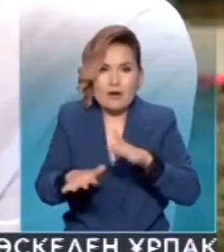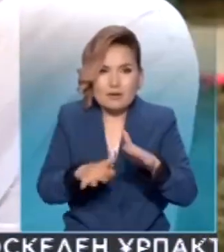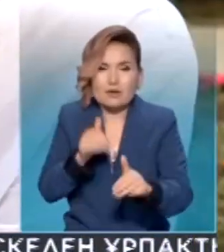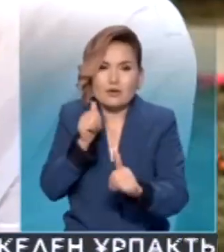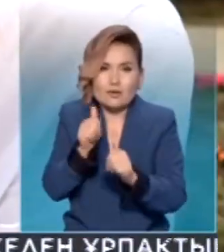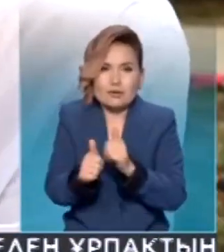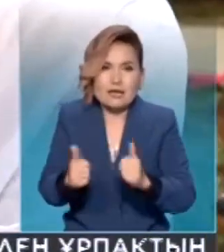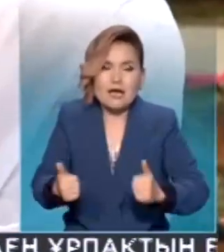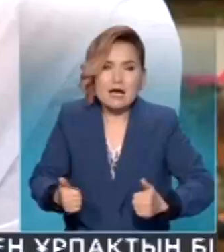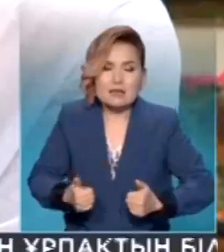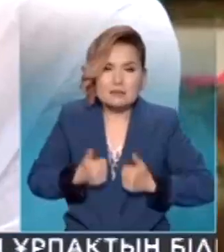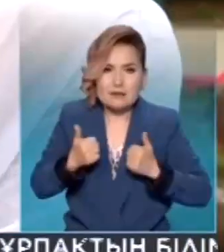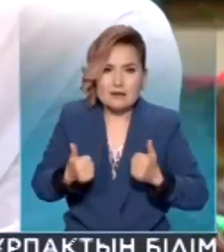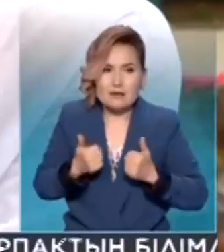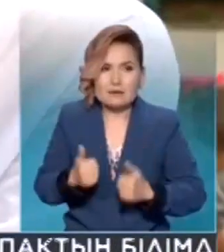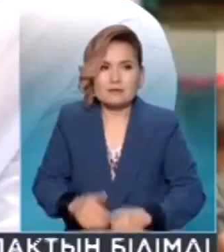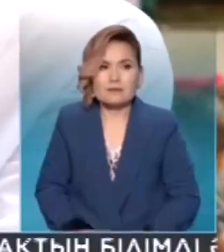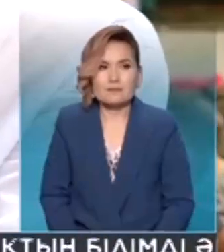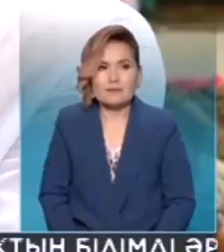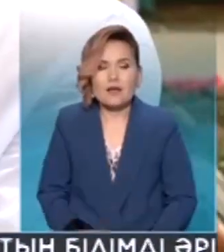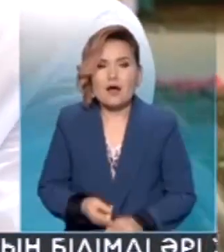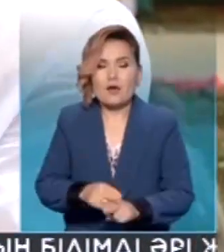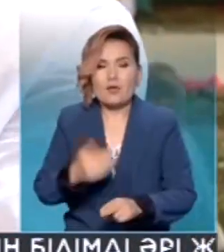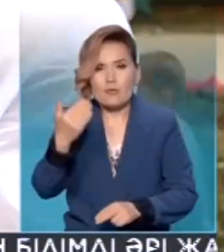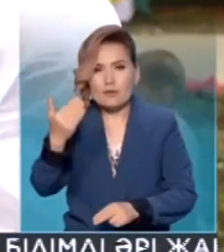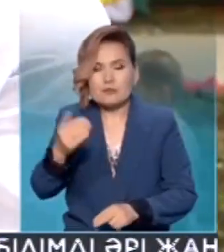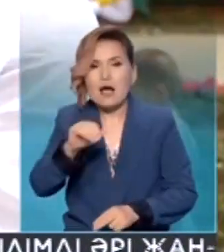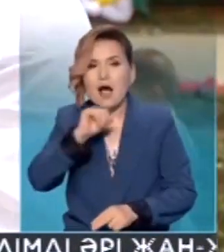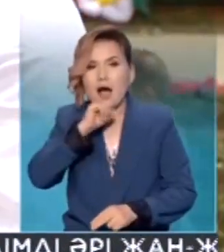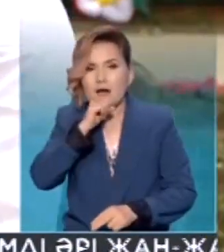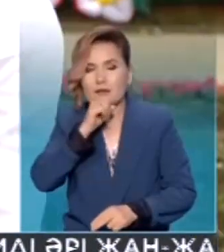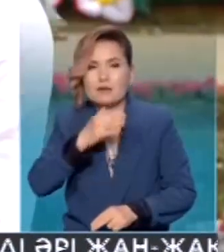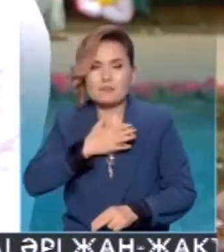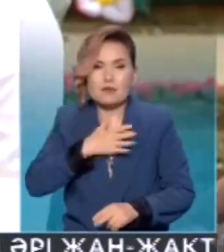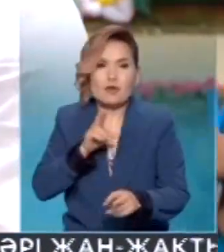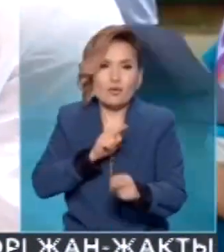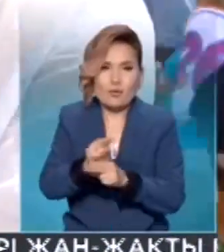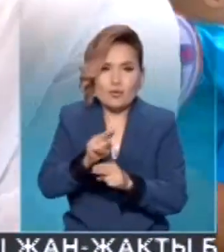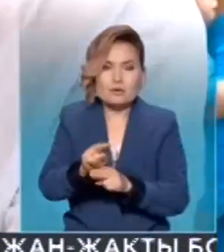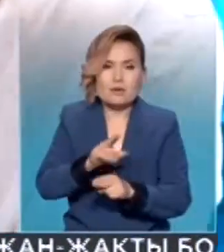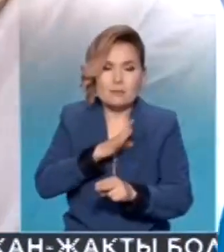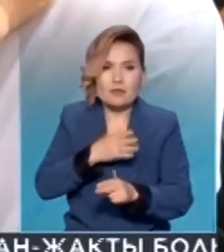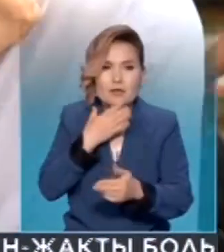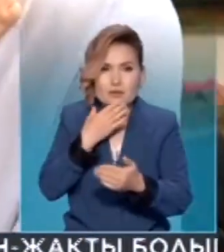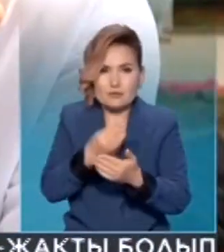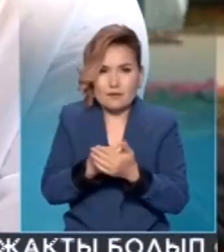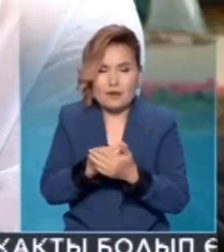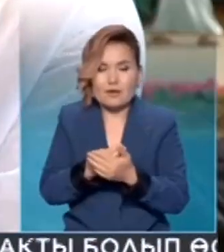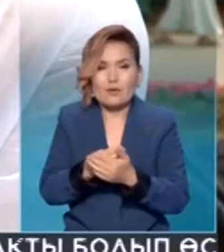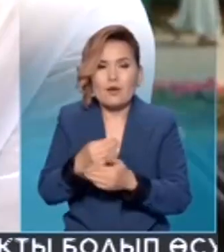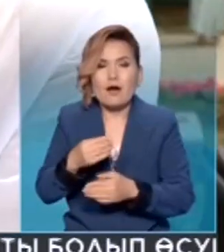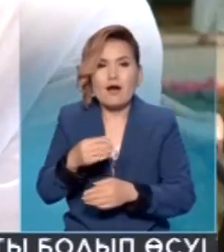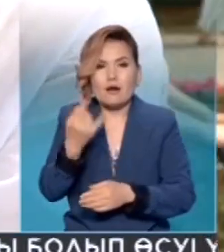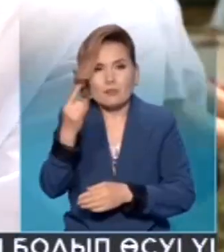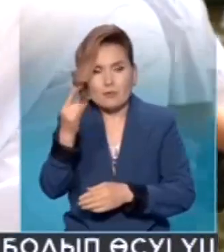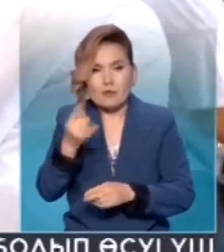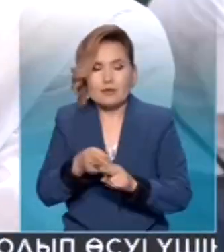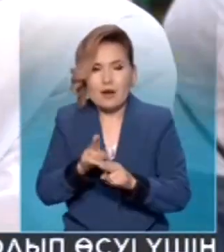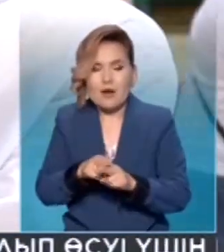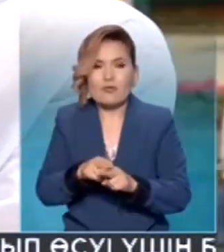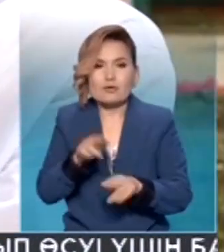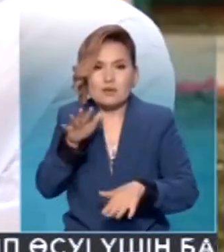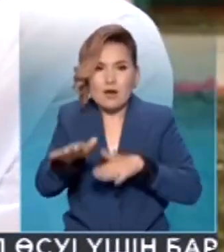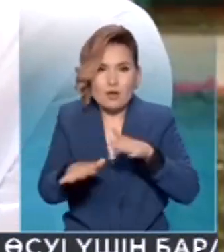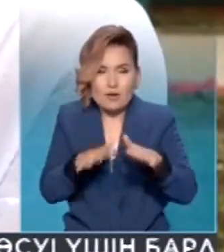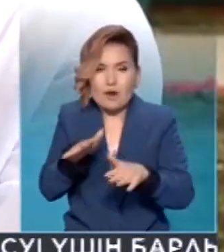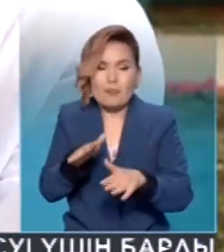Өмірбай спортта жүрген адам. Қазақстан еңбек сіңірген жаттықтырушым. Дзюдо күресінен самбо.